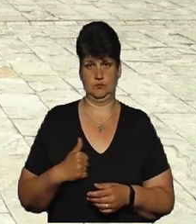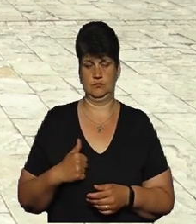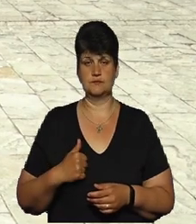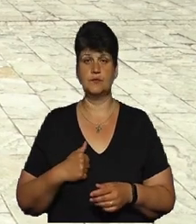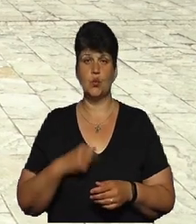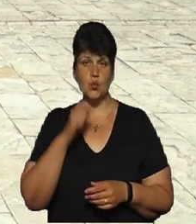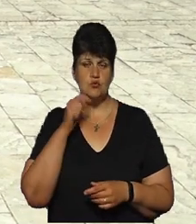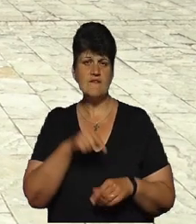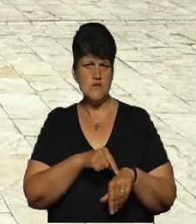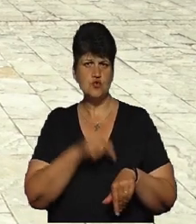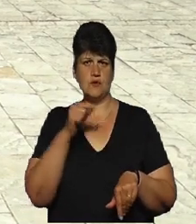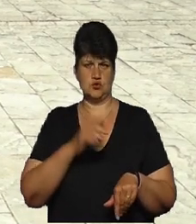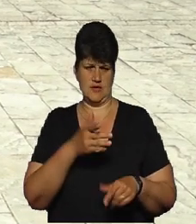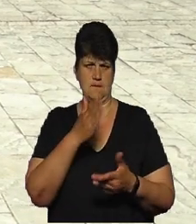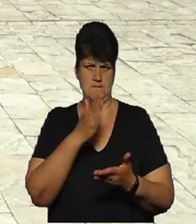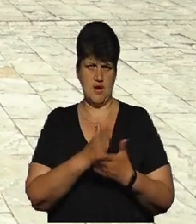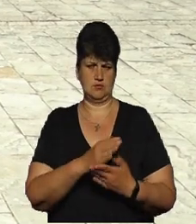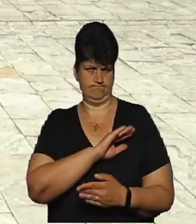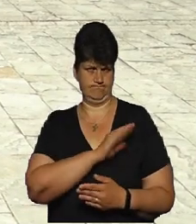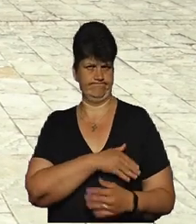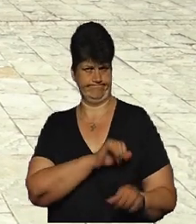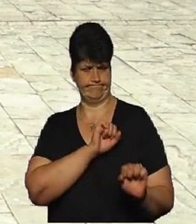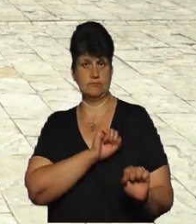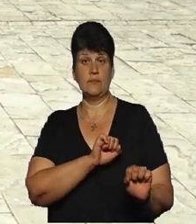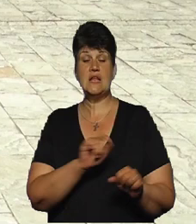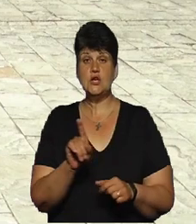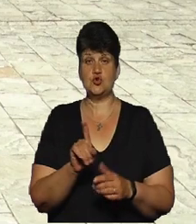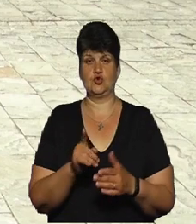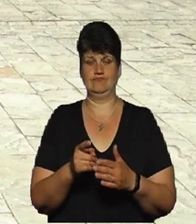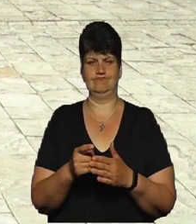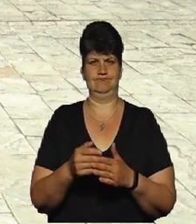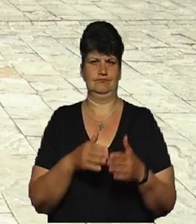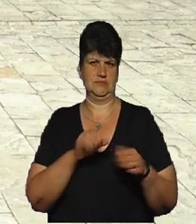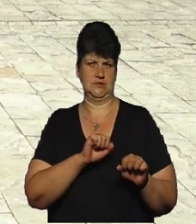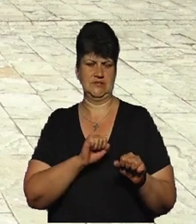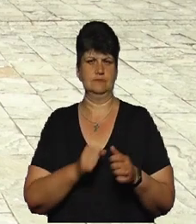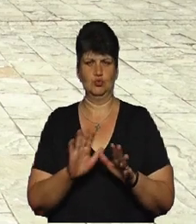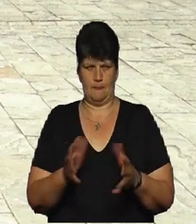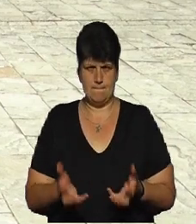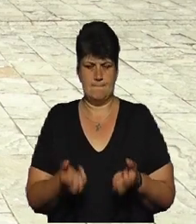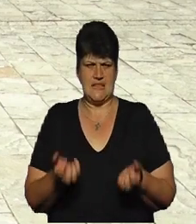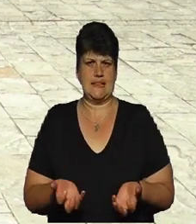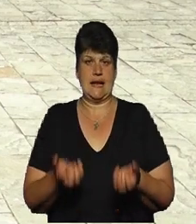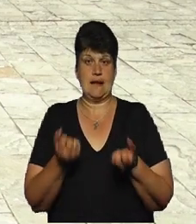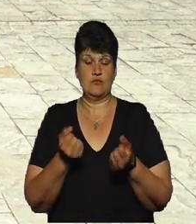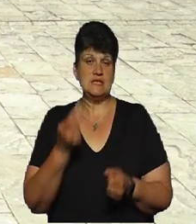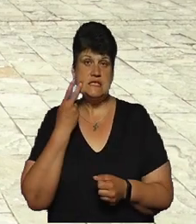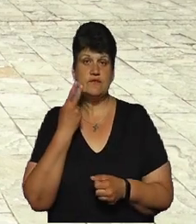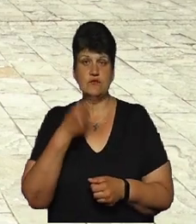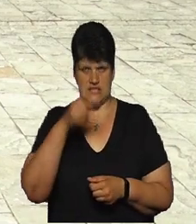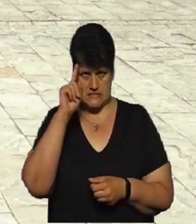відчували, що вони мають надійний тил, і що тил їх все буде підтримувати, і вони знали, що